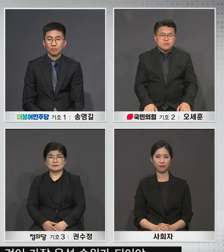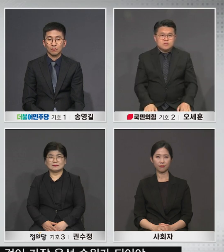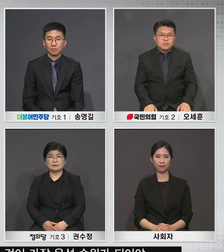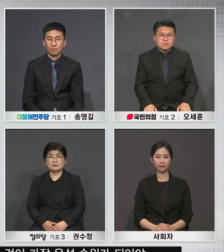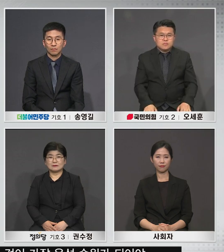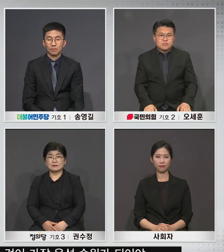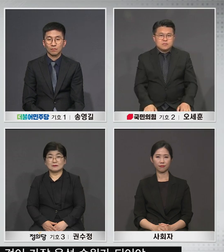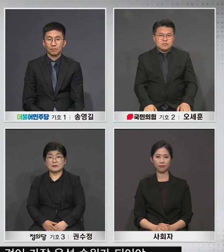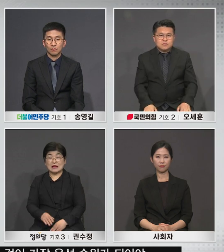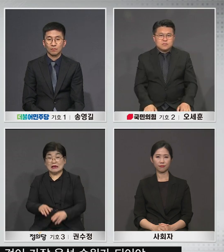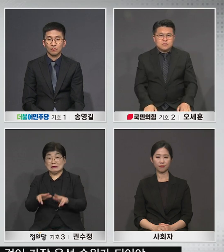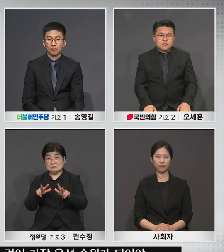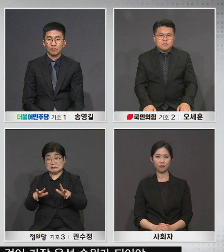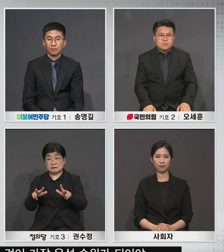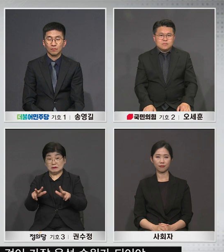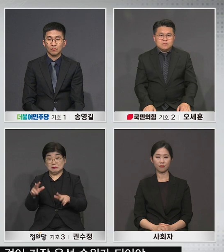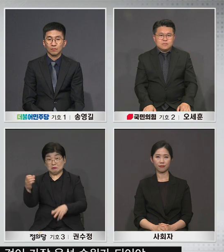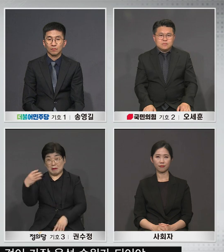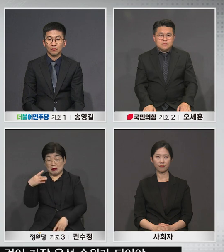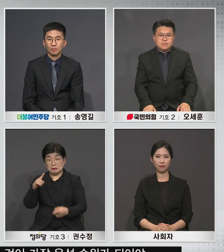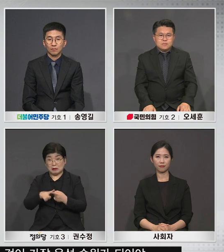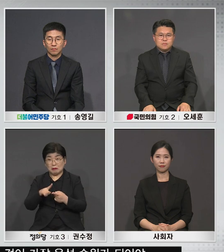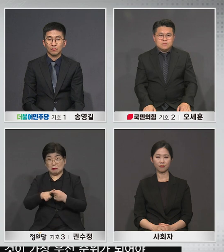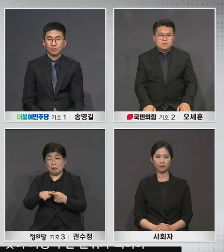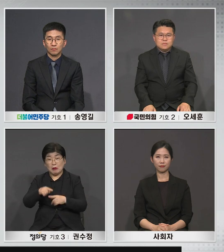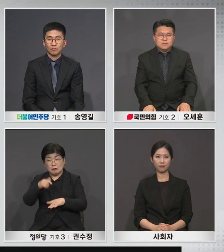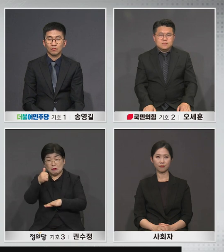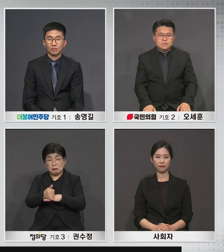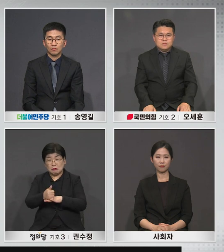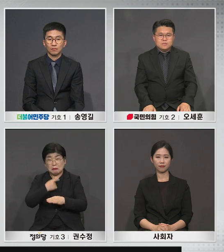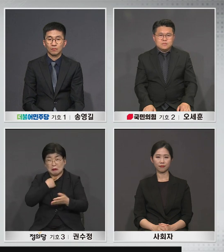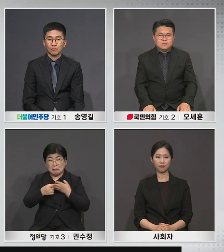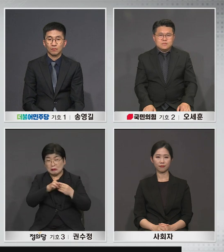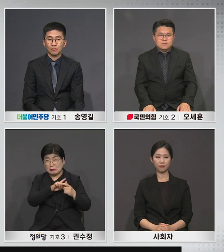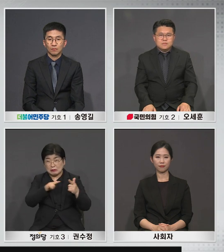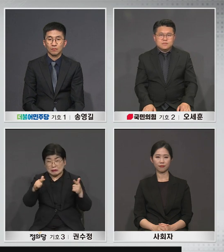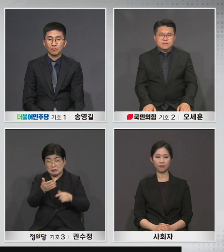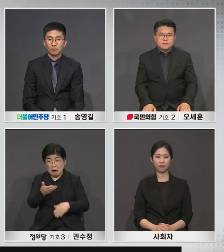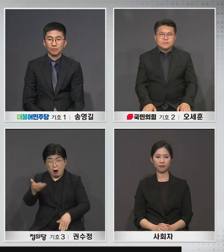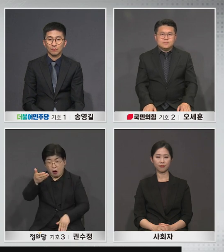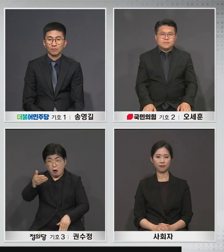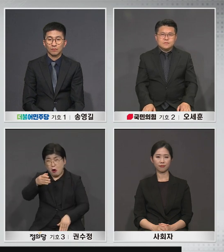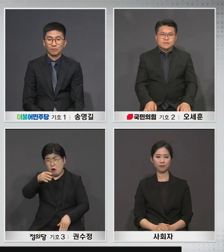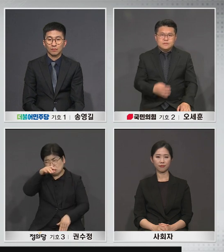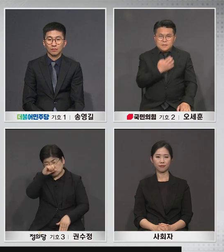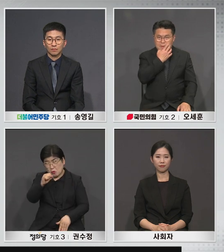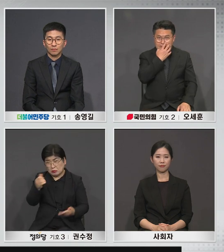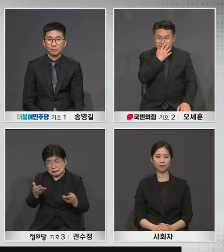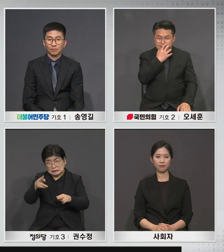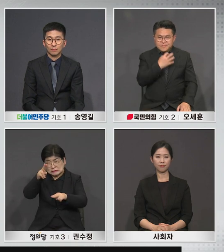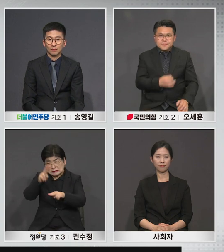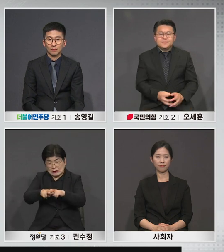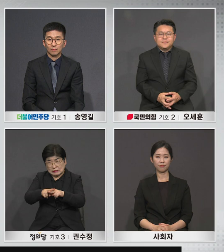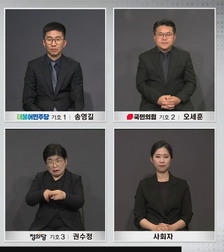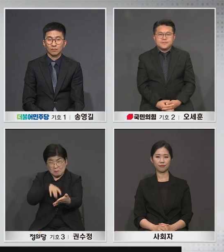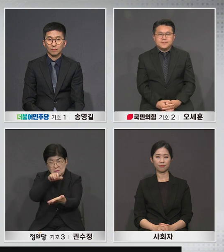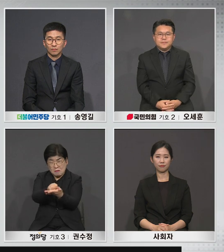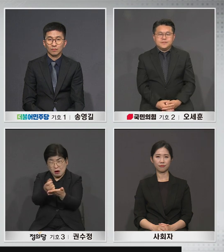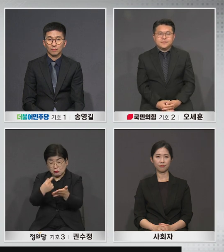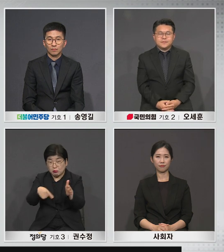지금 말씀하신 것처럼 스펙을 높여주고 그다음에 양질의 일자리를 건너가기 위해서 지금 많은